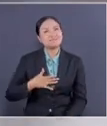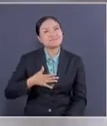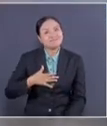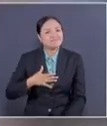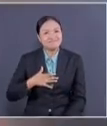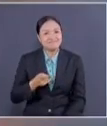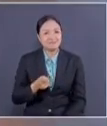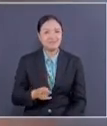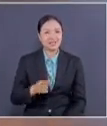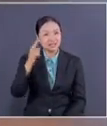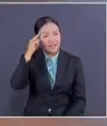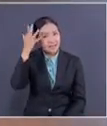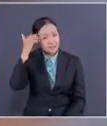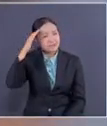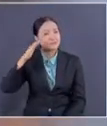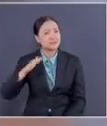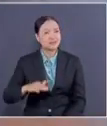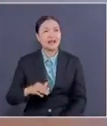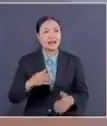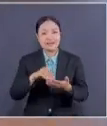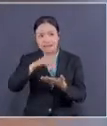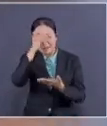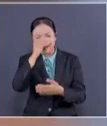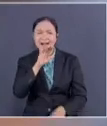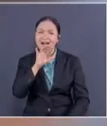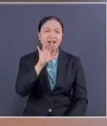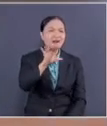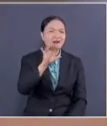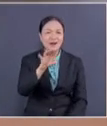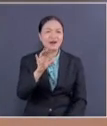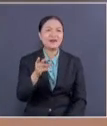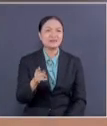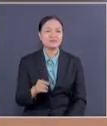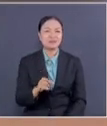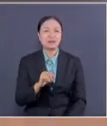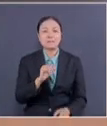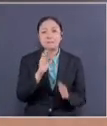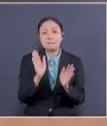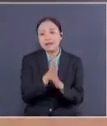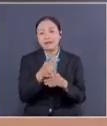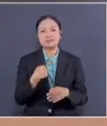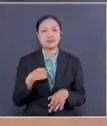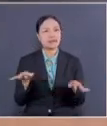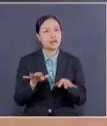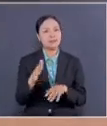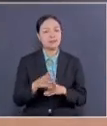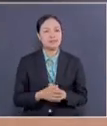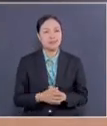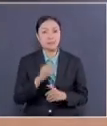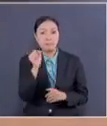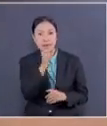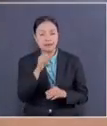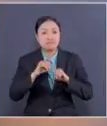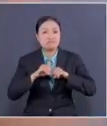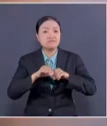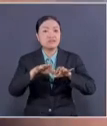ากครูคลายเครียดได้และยังเรียกเสียงกรี๊ดได้จากนักเรียนนักศึกษาอีกด้วยเพราะว่าเพลงที่คุณครูเต้นไม่ธรรมดาค่ะเพลงที่เปิดไปเมื่อ